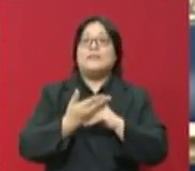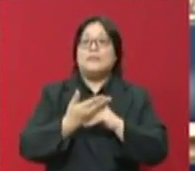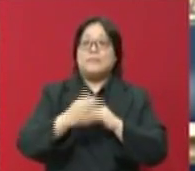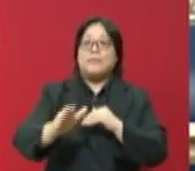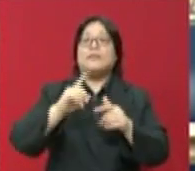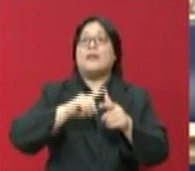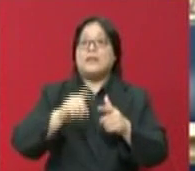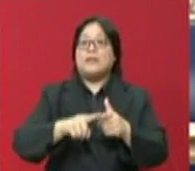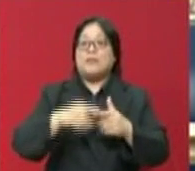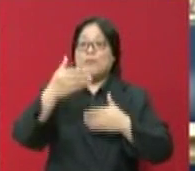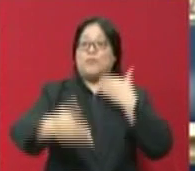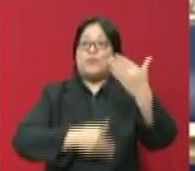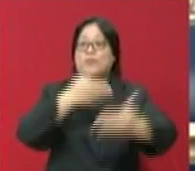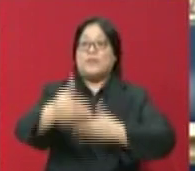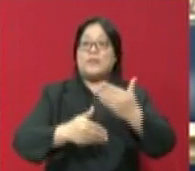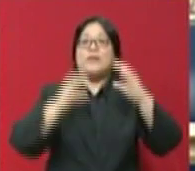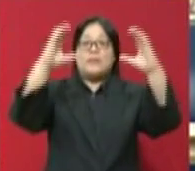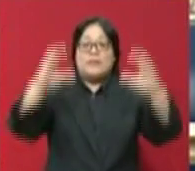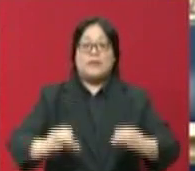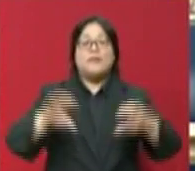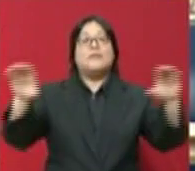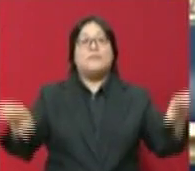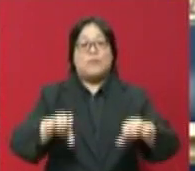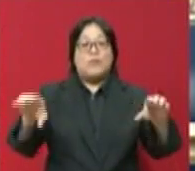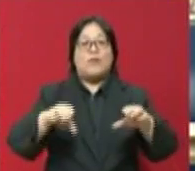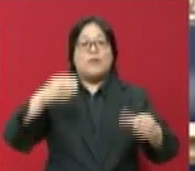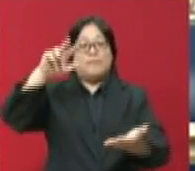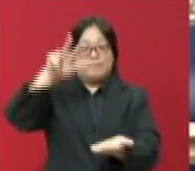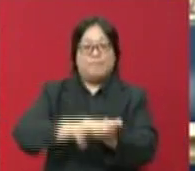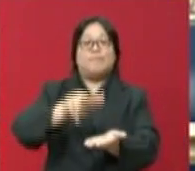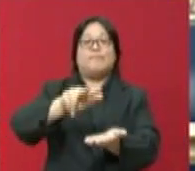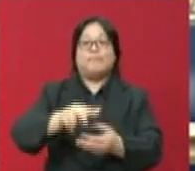atau prosedur tata cara pelaksanaan dimuktamadkan nanti.